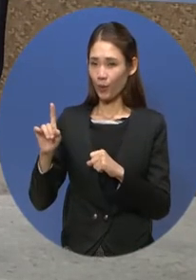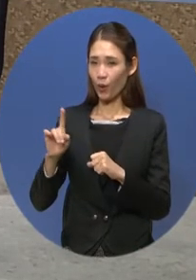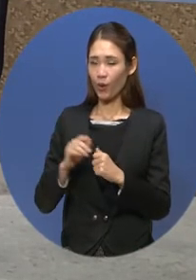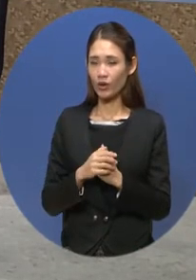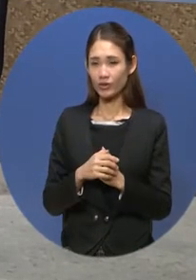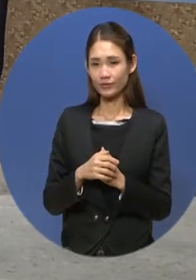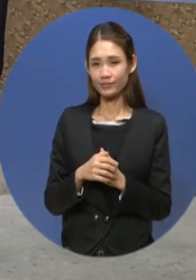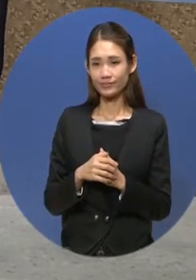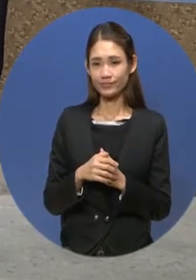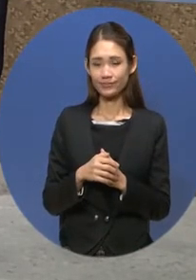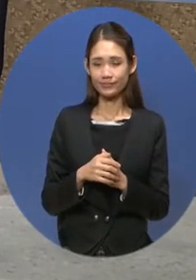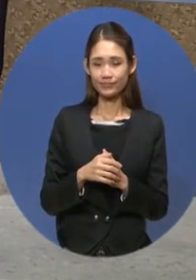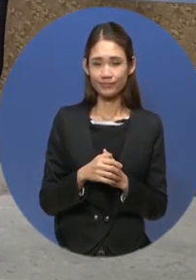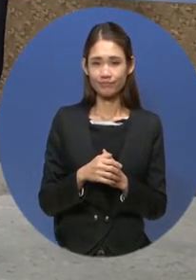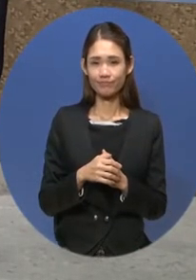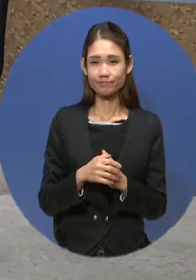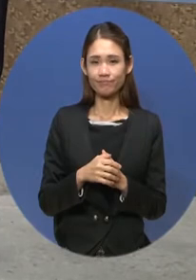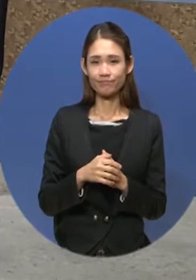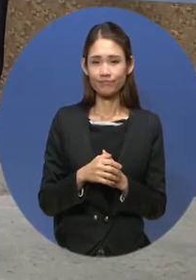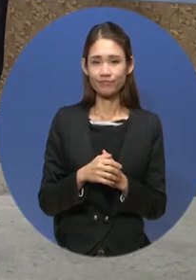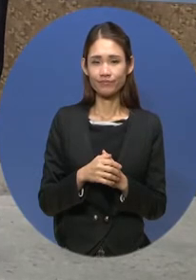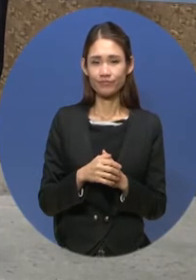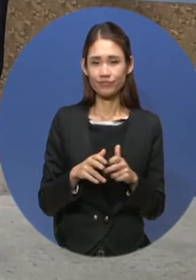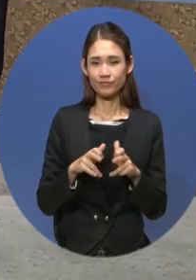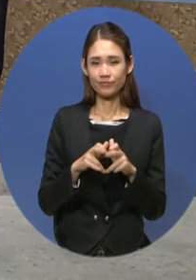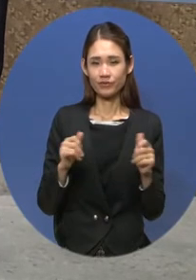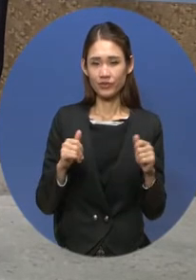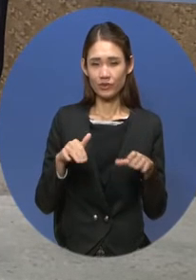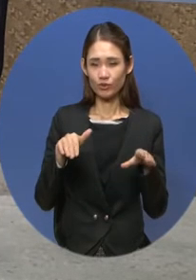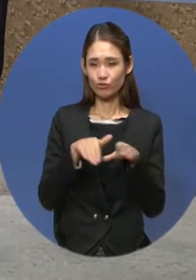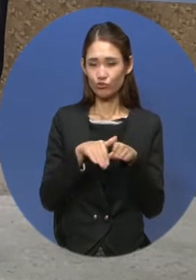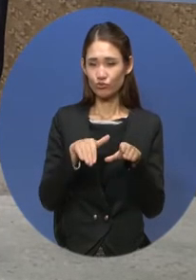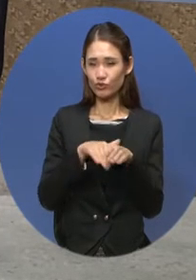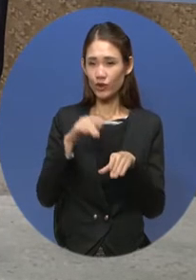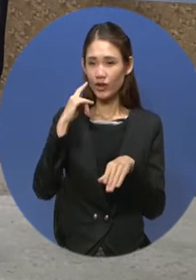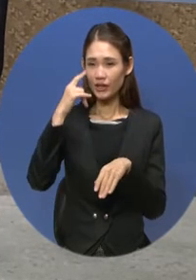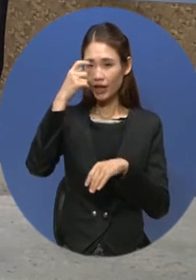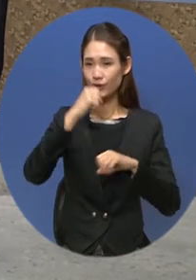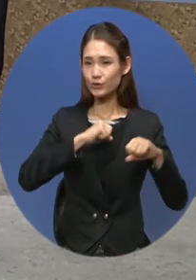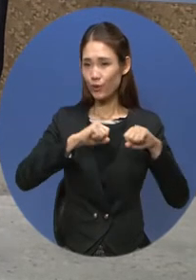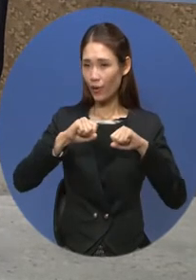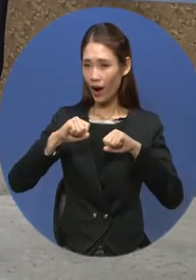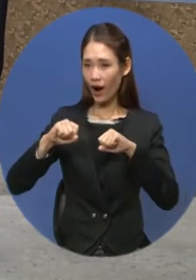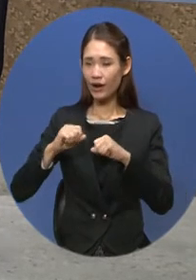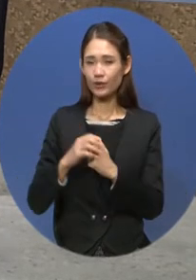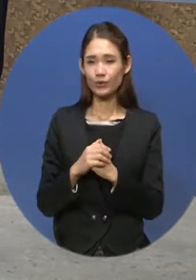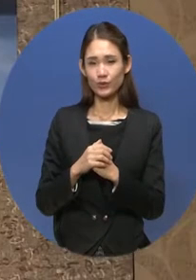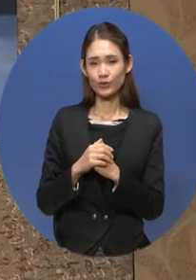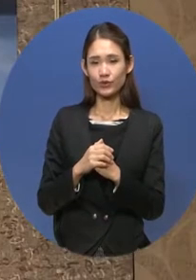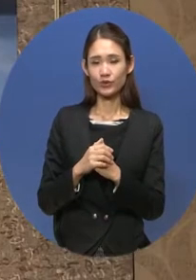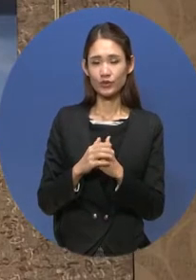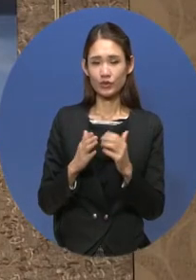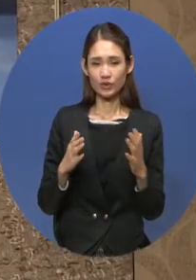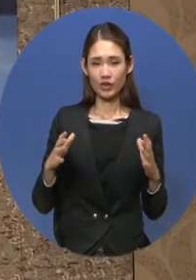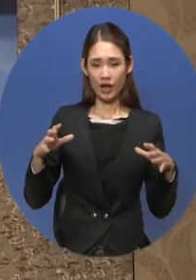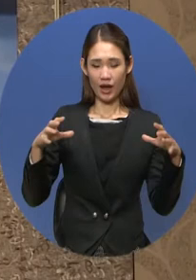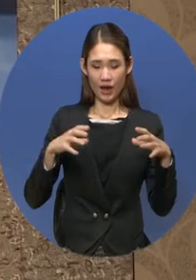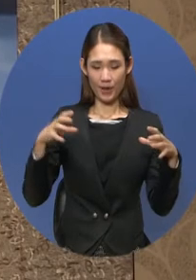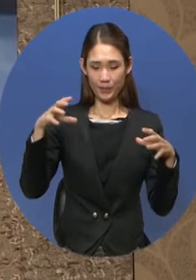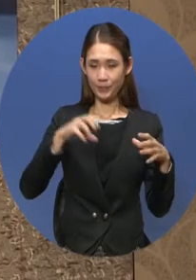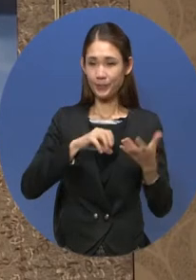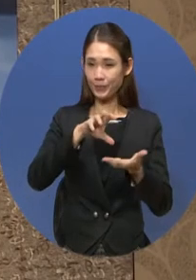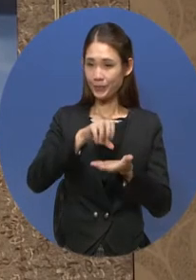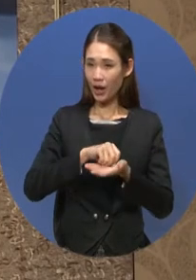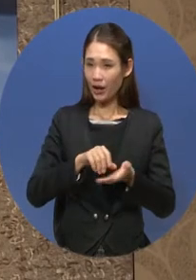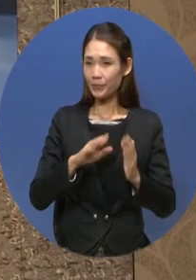활동들로 돕고 계신가요? 이제 장애인의 그 문화 예술 활동을 이제 우리 도에 유치해서 네. 그런